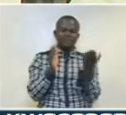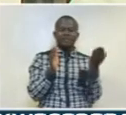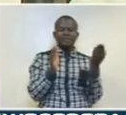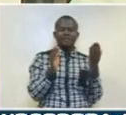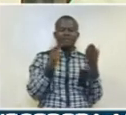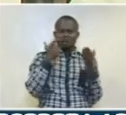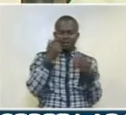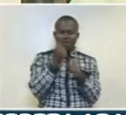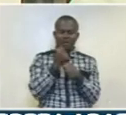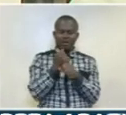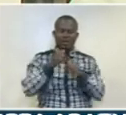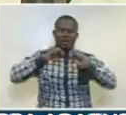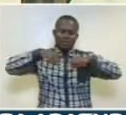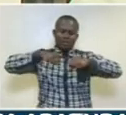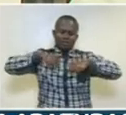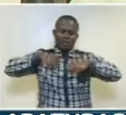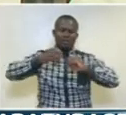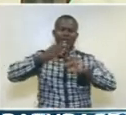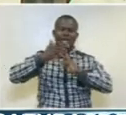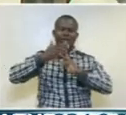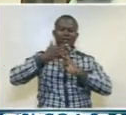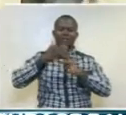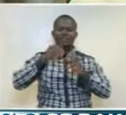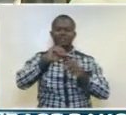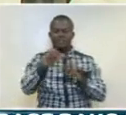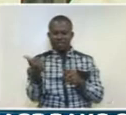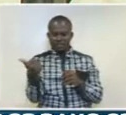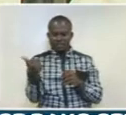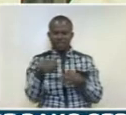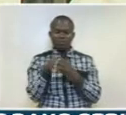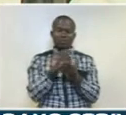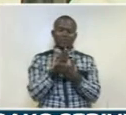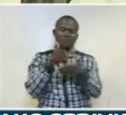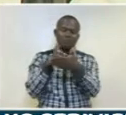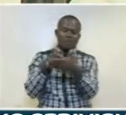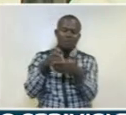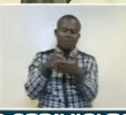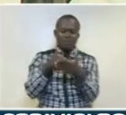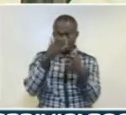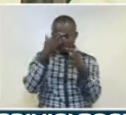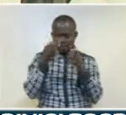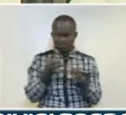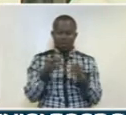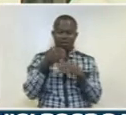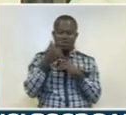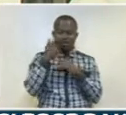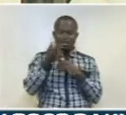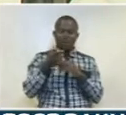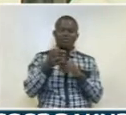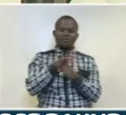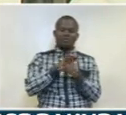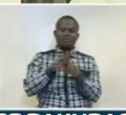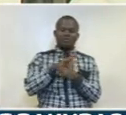bigenda bikora amasezerano hagati y'ibindi mu by'ukuri bibangamiye cya cyemezo. Ugasanga rero bwa